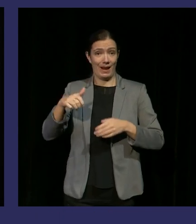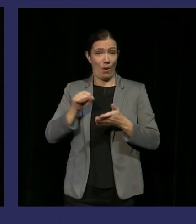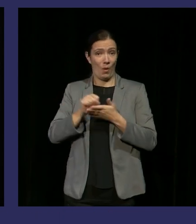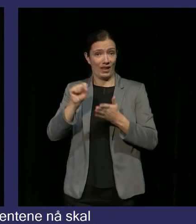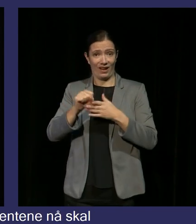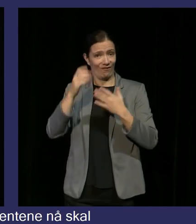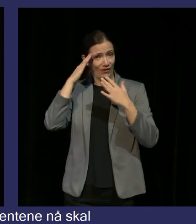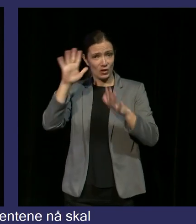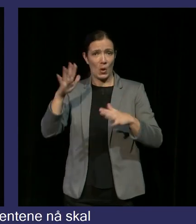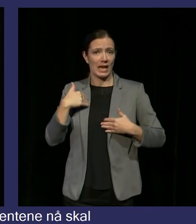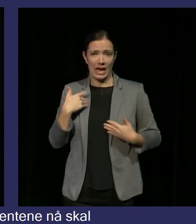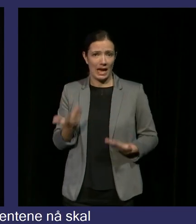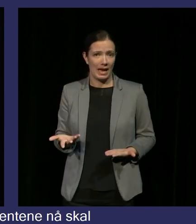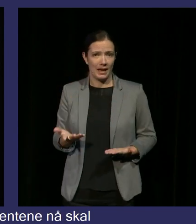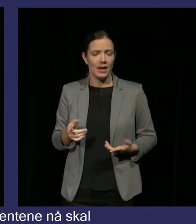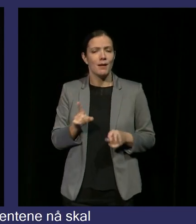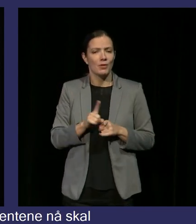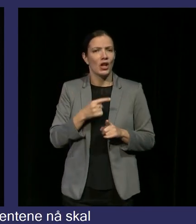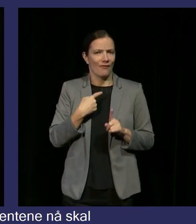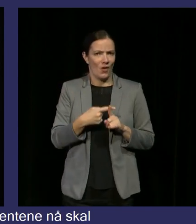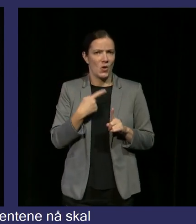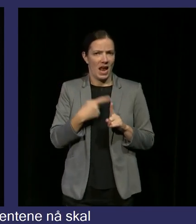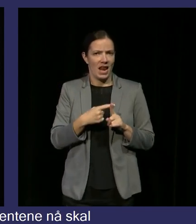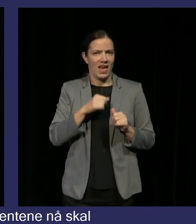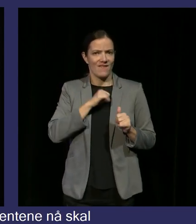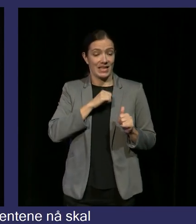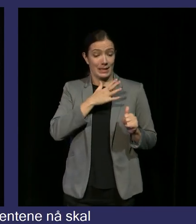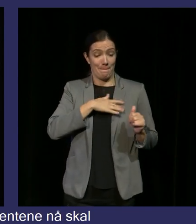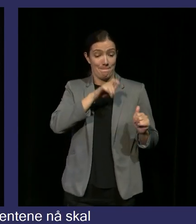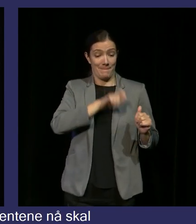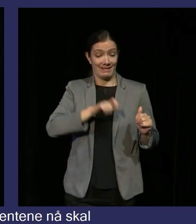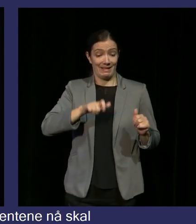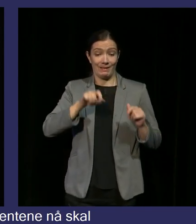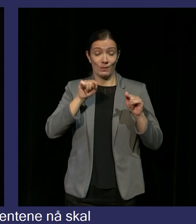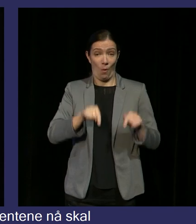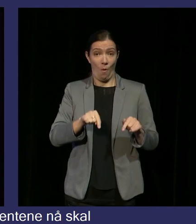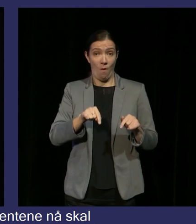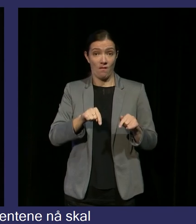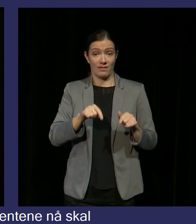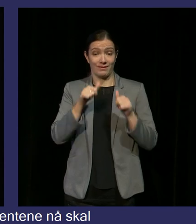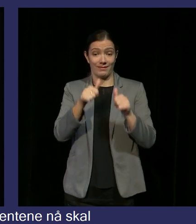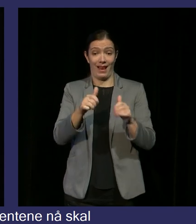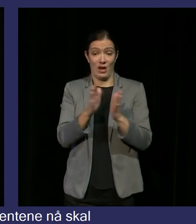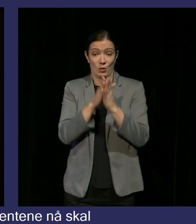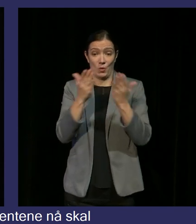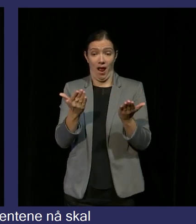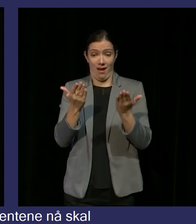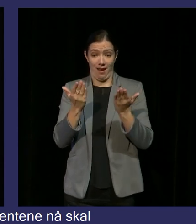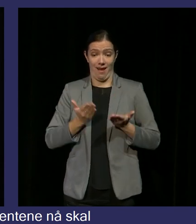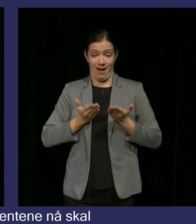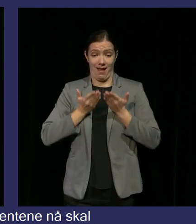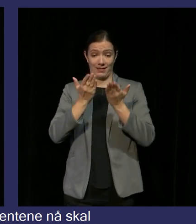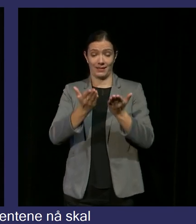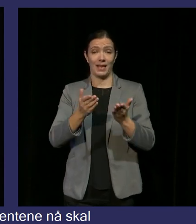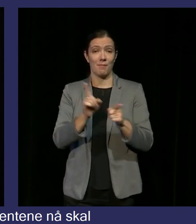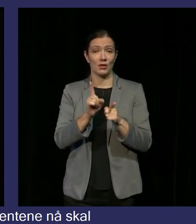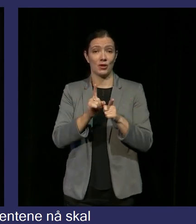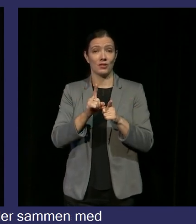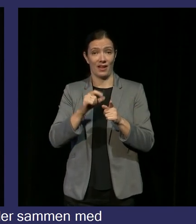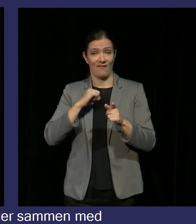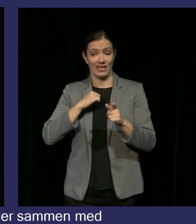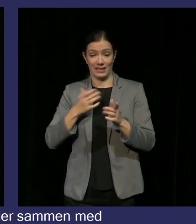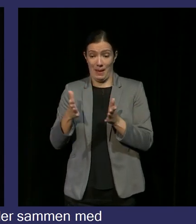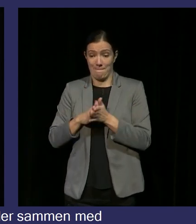her. Så jeg tror det en veldig fordel at hvis pasientene nå skal lese journalene sine, at de gjør det enten sammen